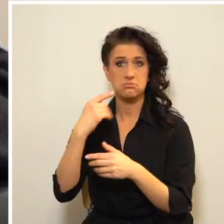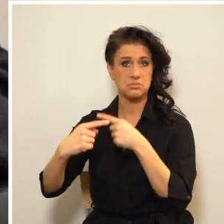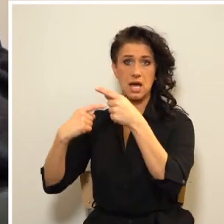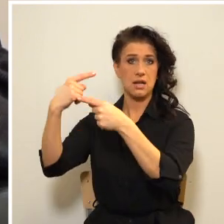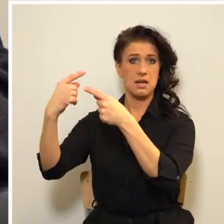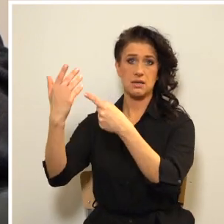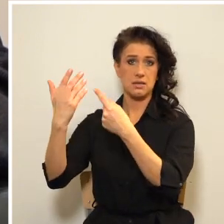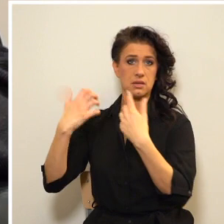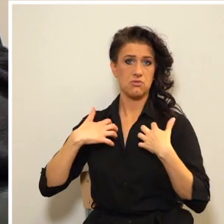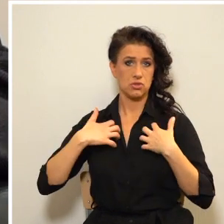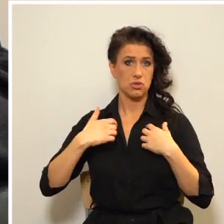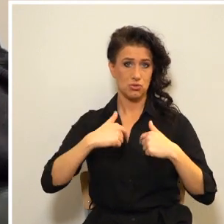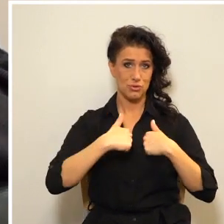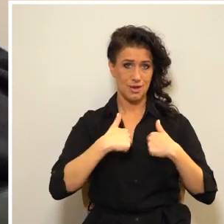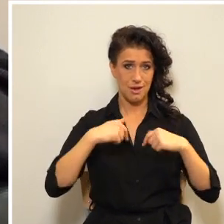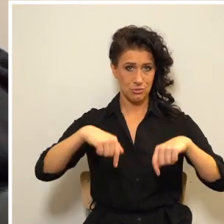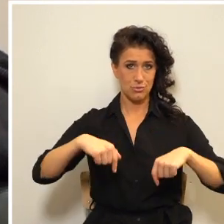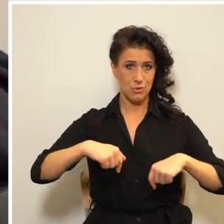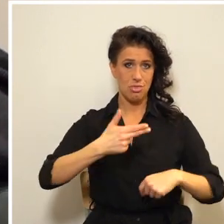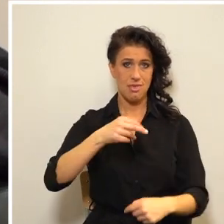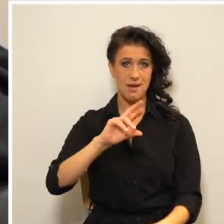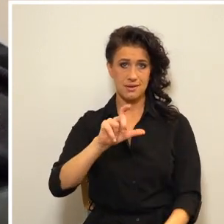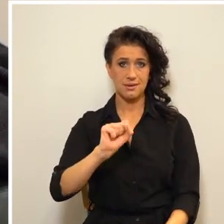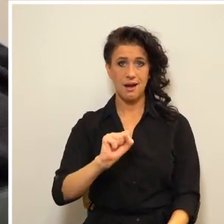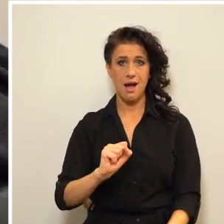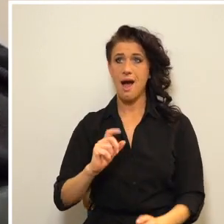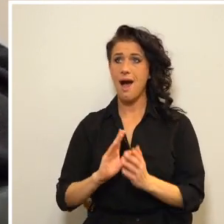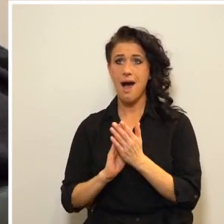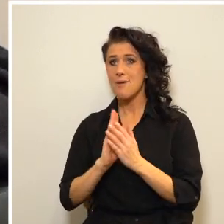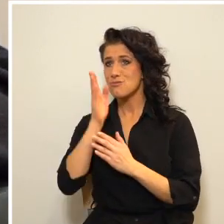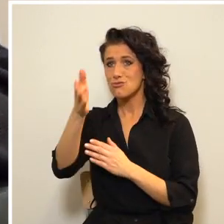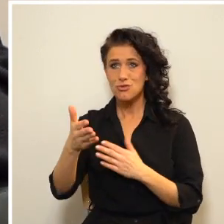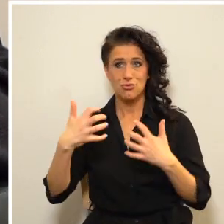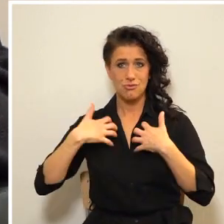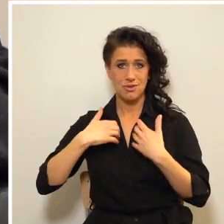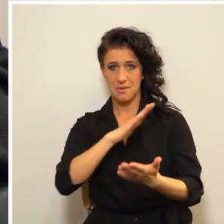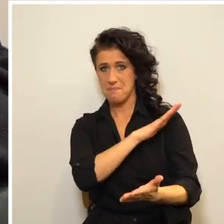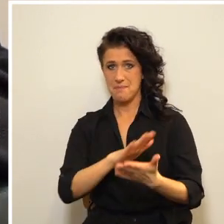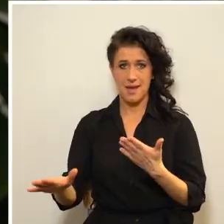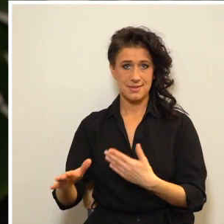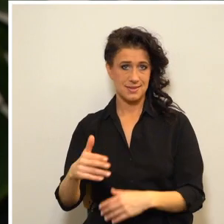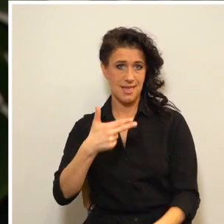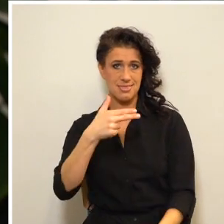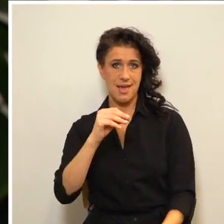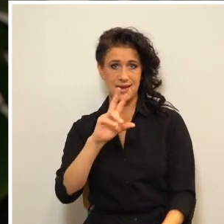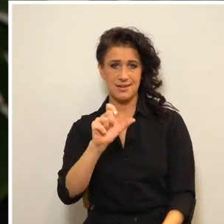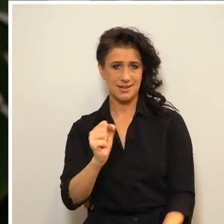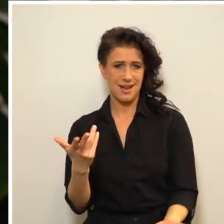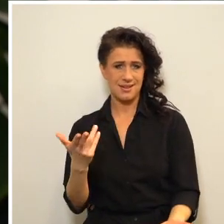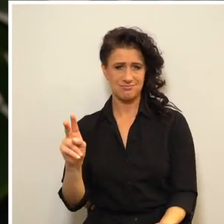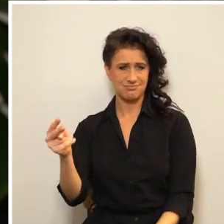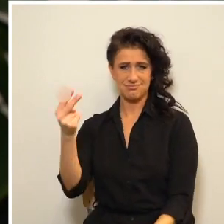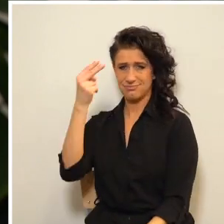jak coś w tym życiu oddał nerkę to w przyszłym życiu będzie bez nerki więc po prostu trzeba odejść od tych naiwnych takie